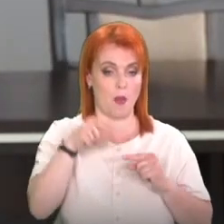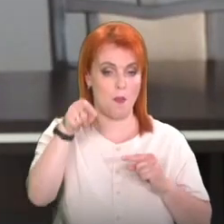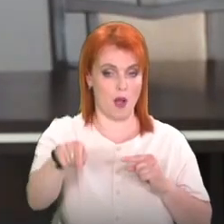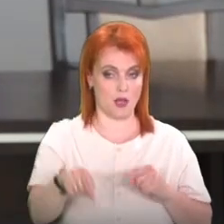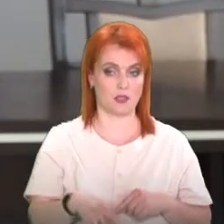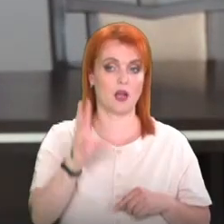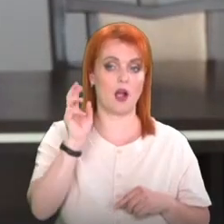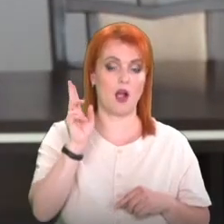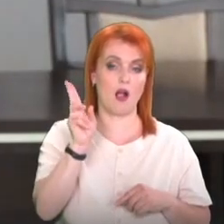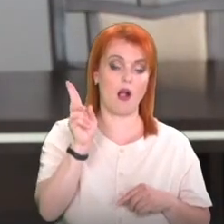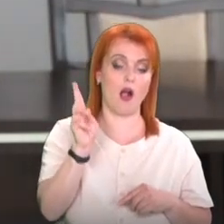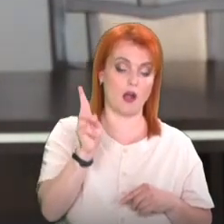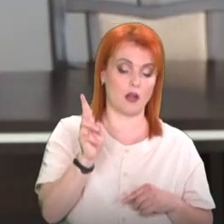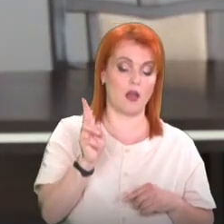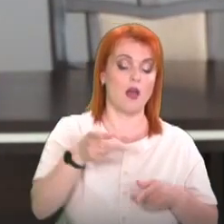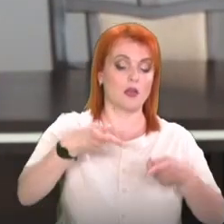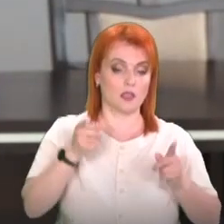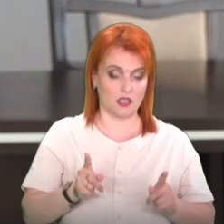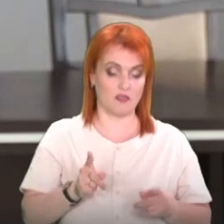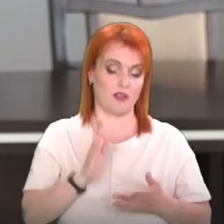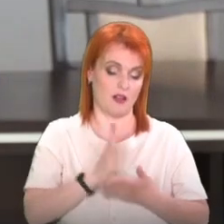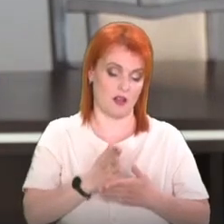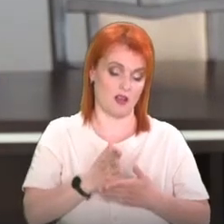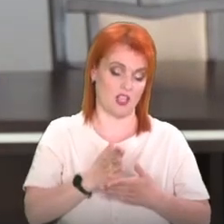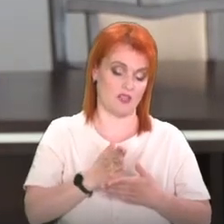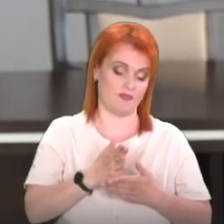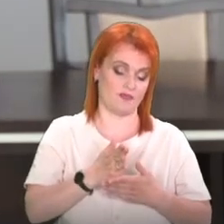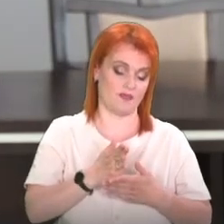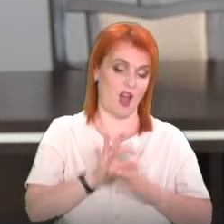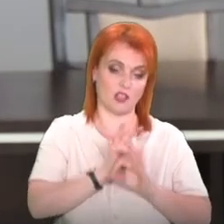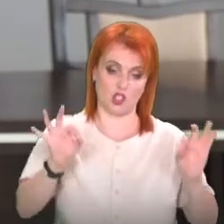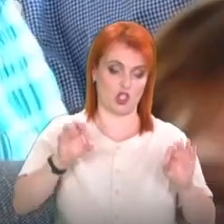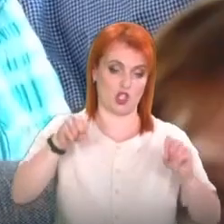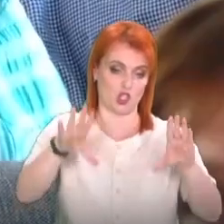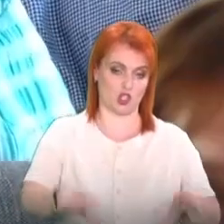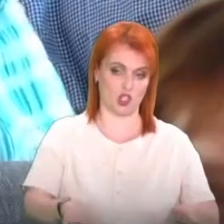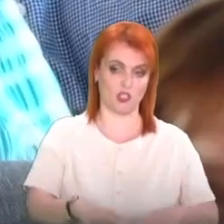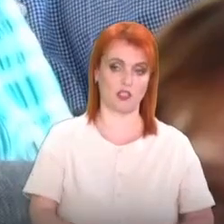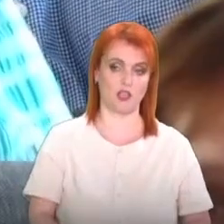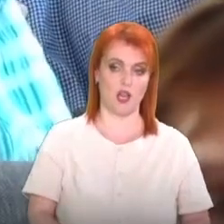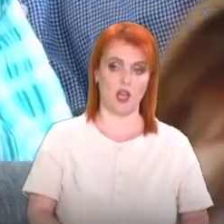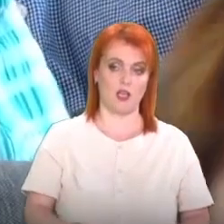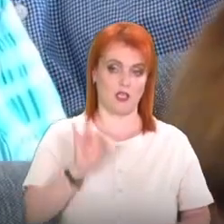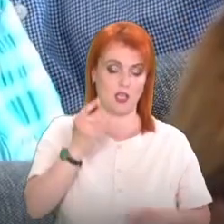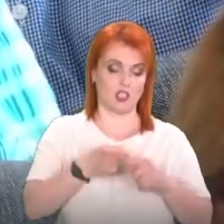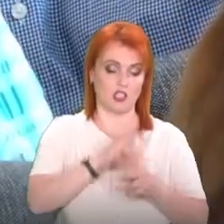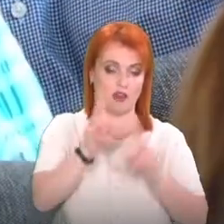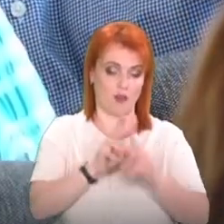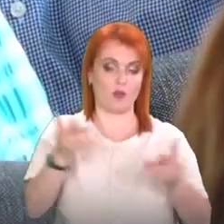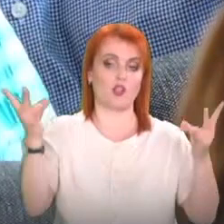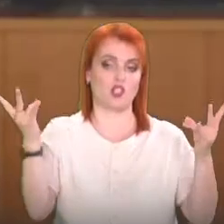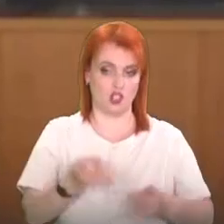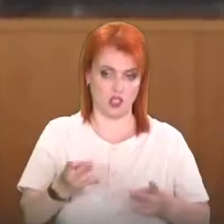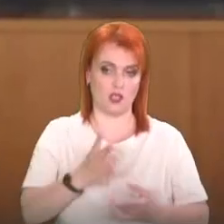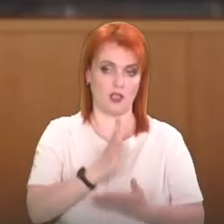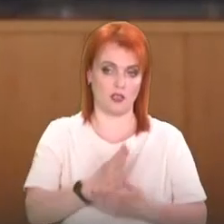într-adevăr, vine cu soluții în domeniul eficientizării administrației publice locale. Este unul foarte necesar, el era necesar